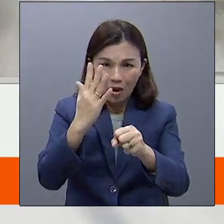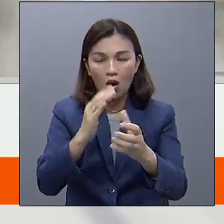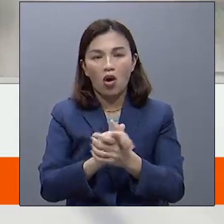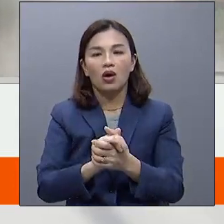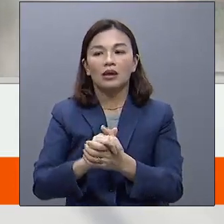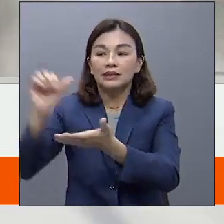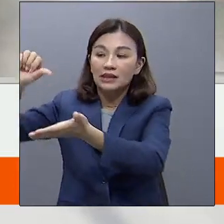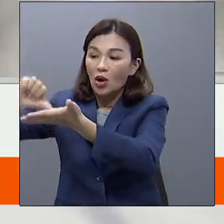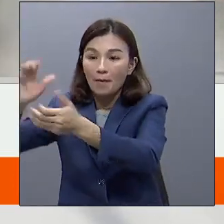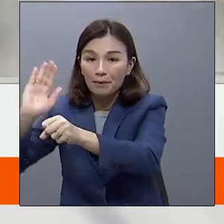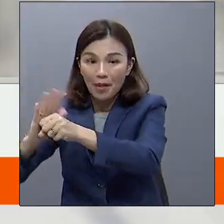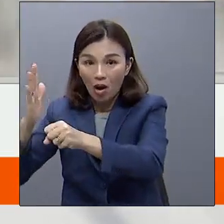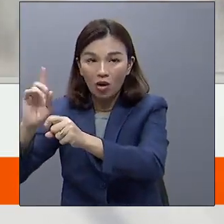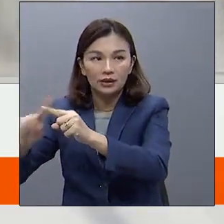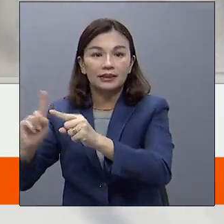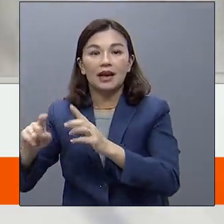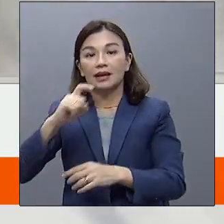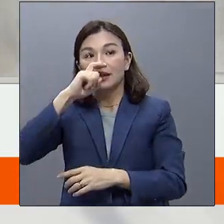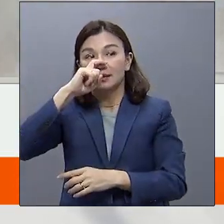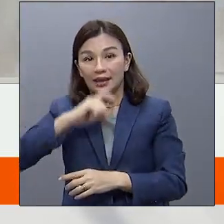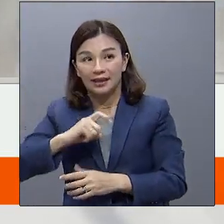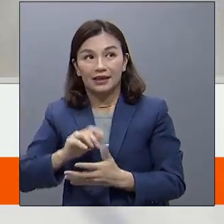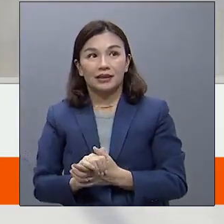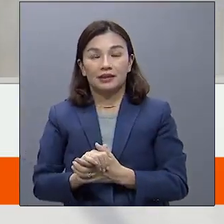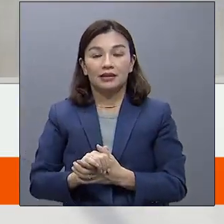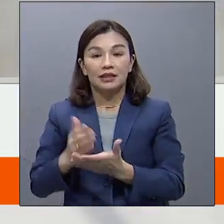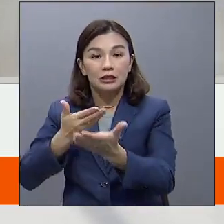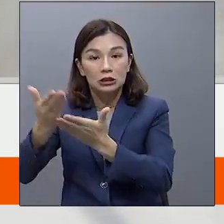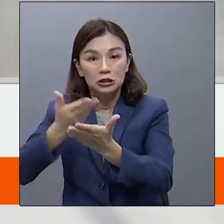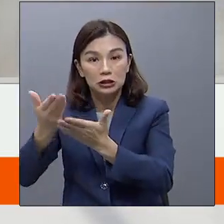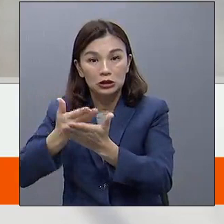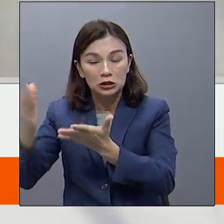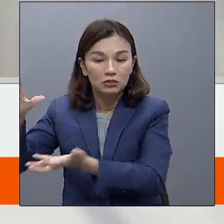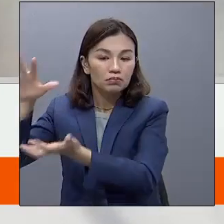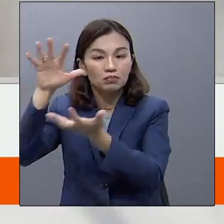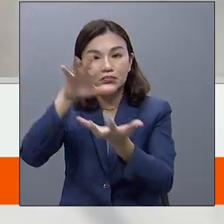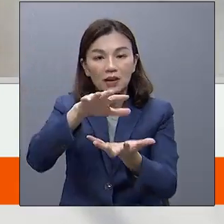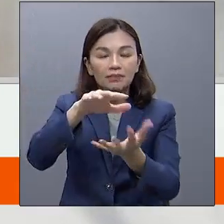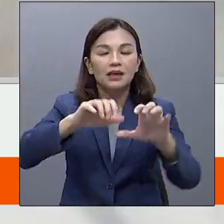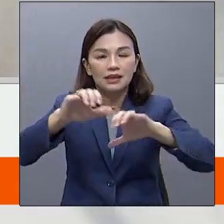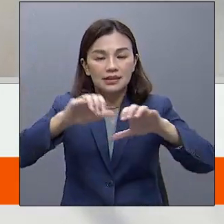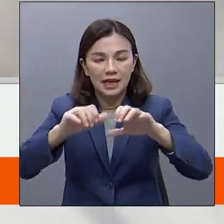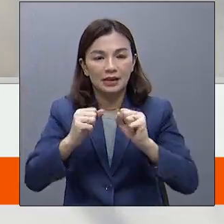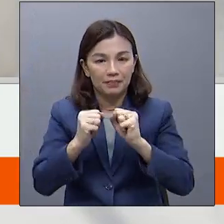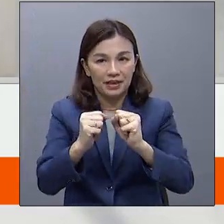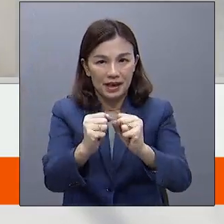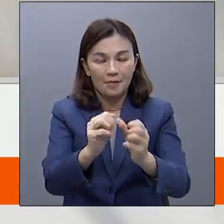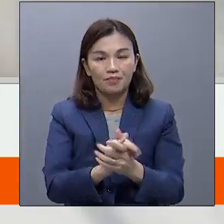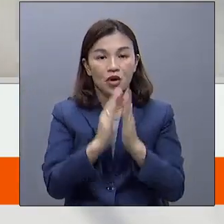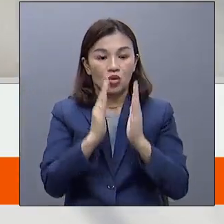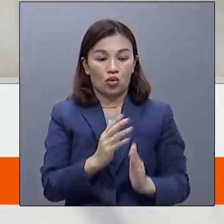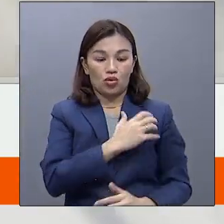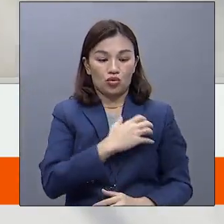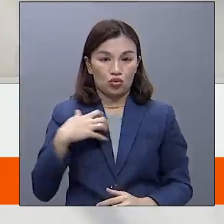ซัพพลายไม่พอเราก็เราก็ไปซื้อเติมให้นะฮะแล้วก็เราก็ไปไปดำเนินการตอนนี้เราก็ทางท่านทูต